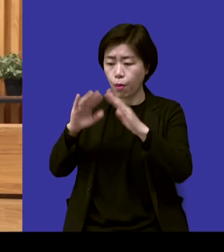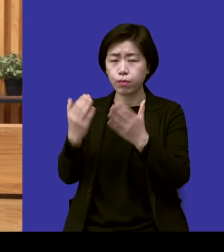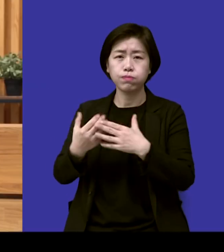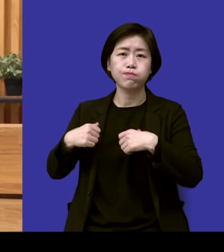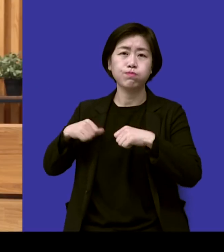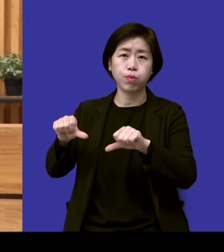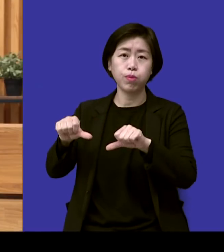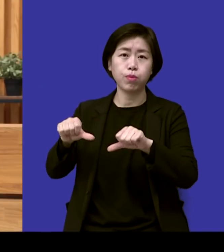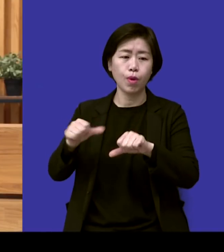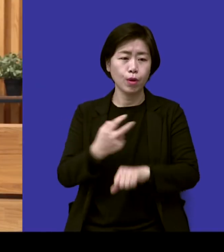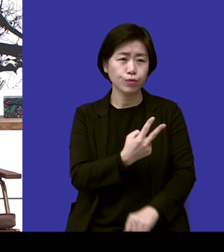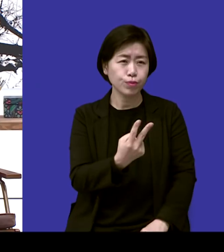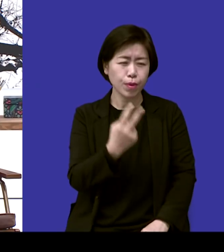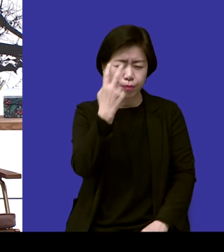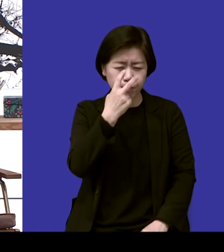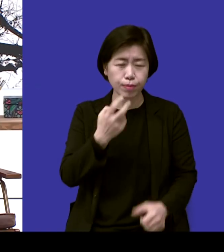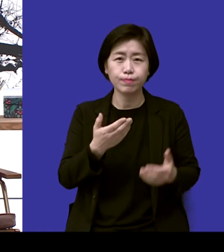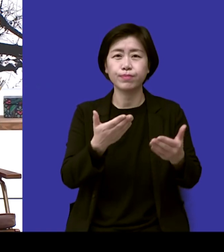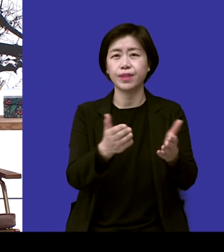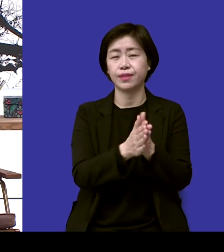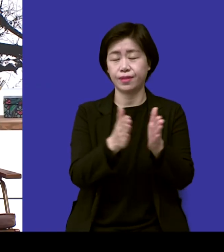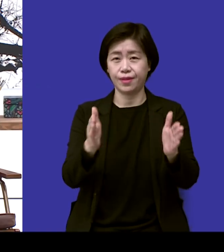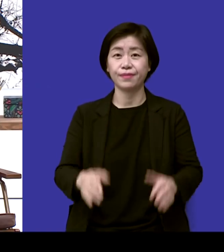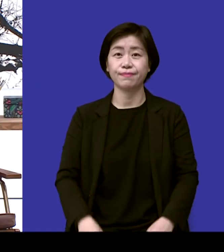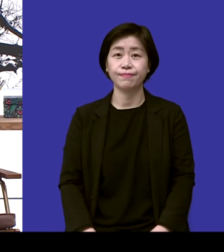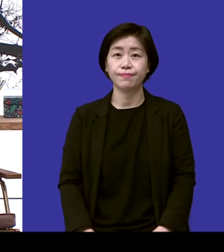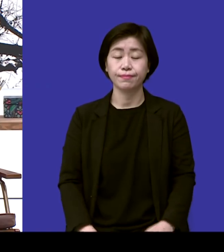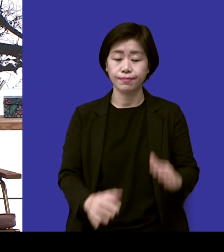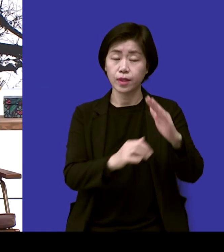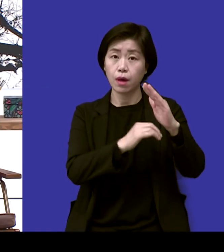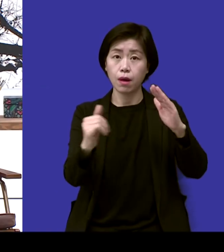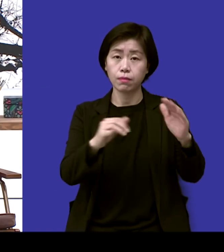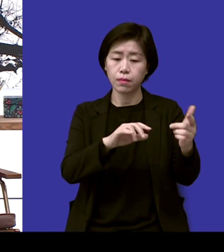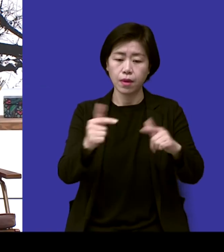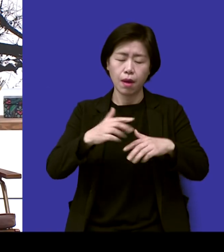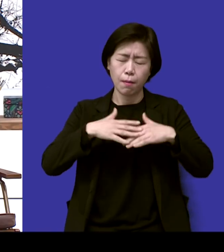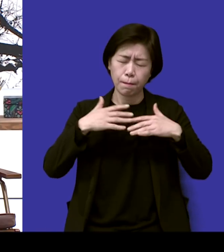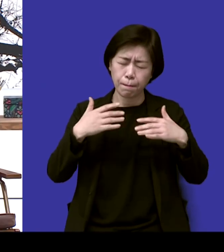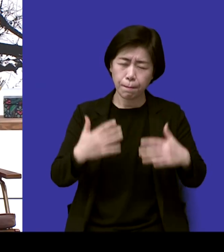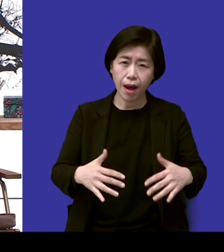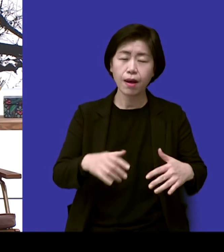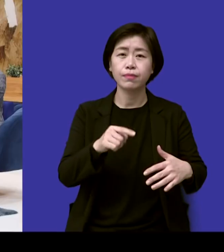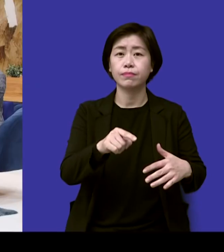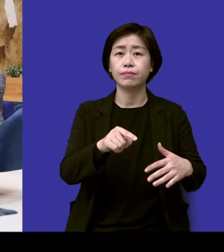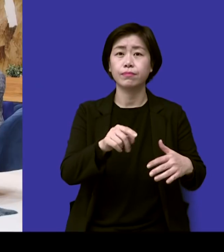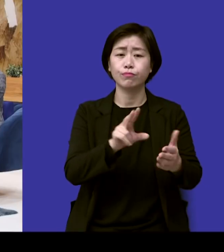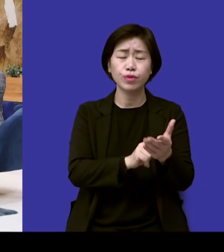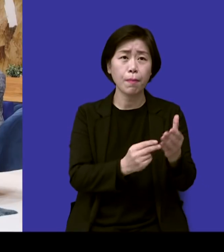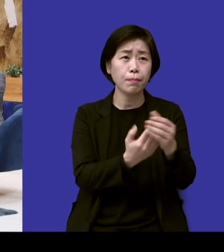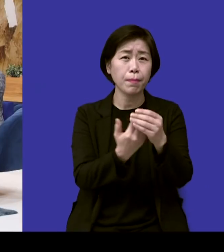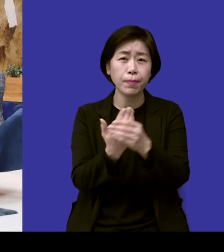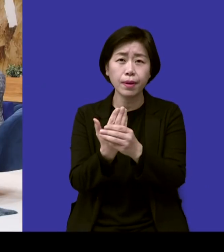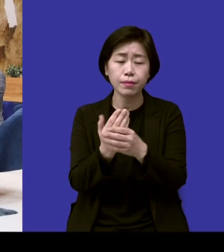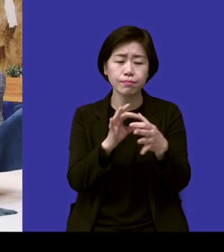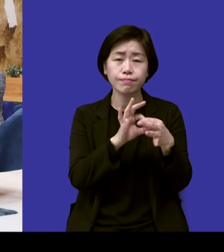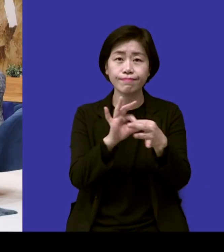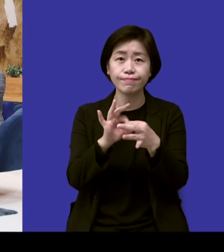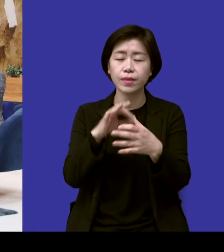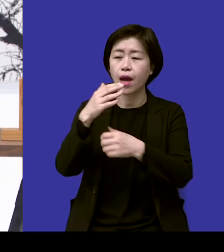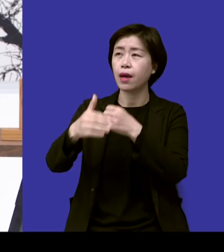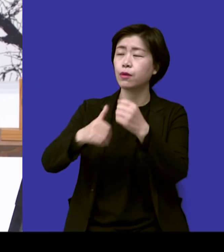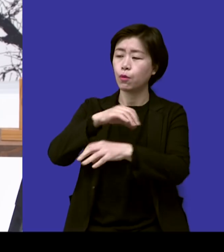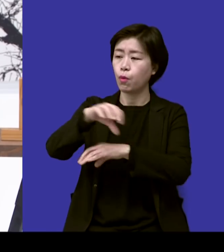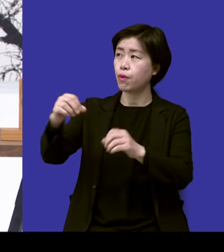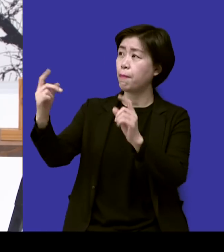합니다. 네, 이렇게 가족들의 육체적인 연약함을 통해서 하나님을 더 깊이 만난 경험들을 오늘 들으실 수 있을